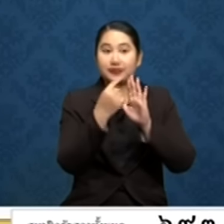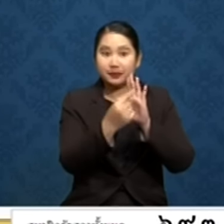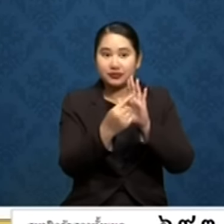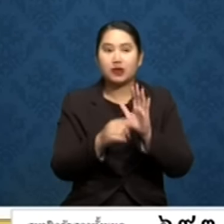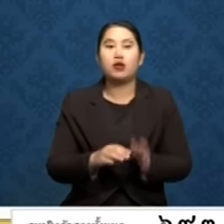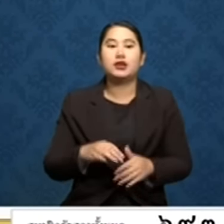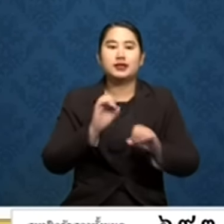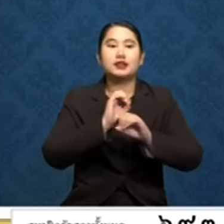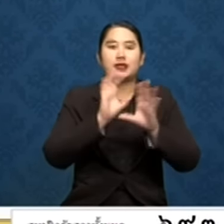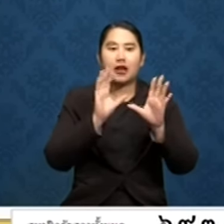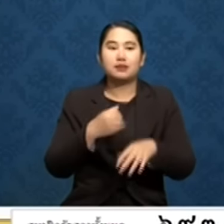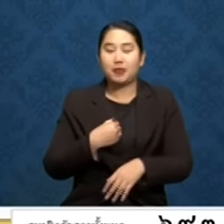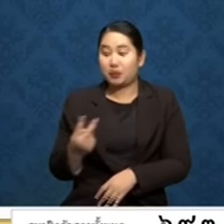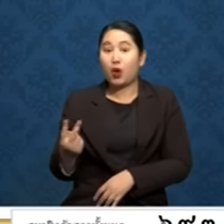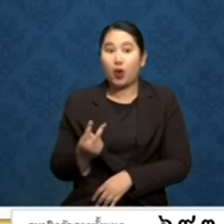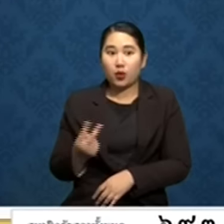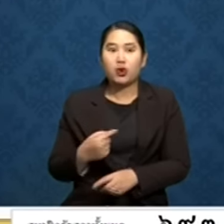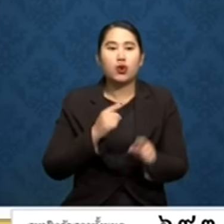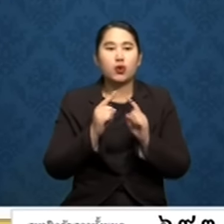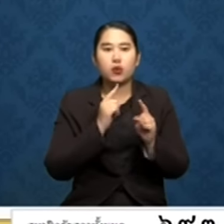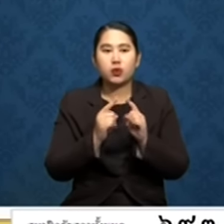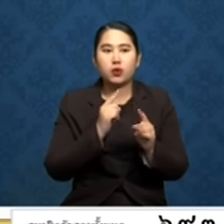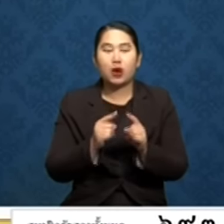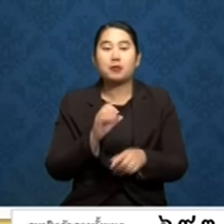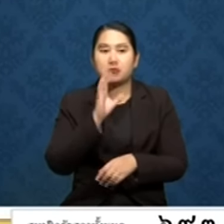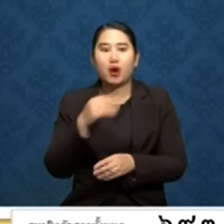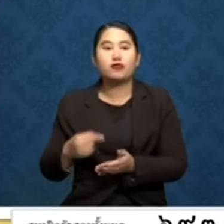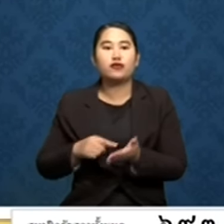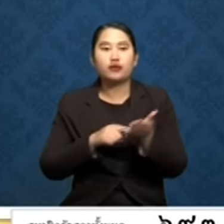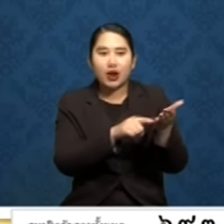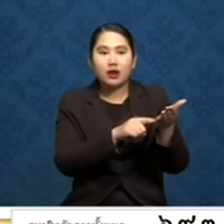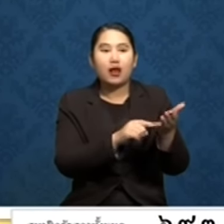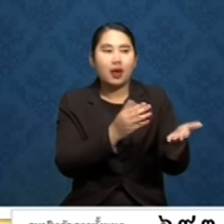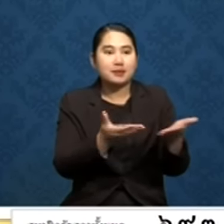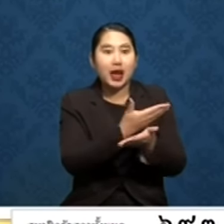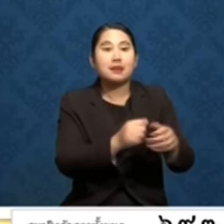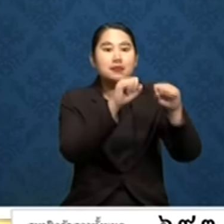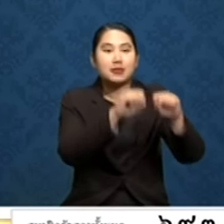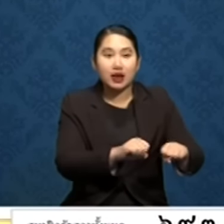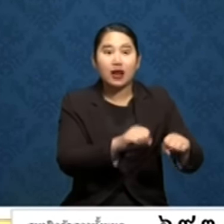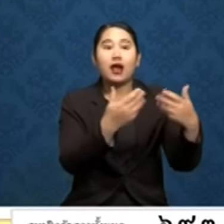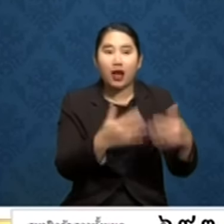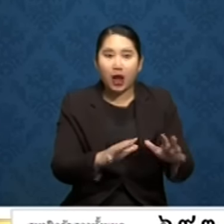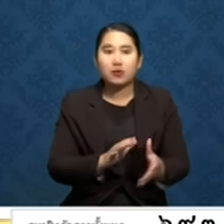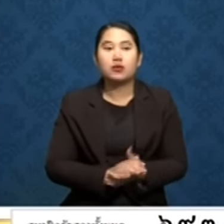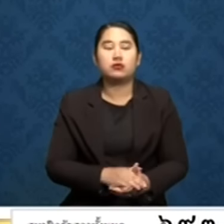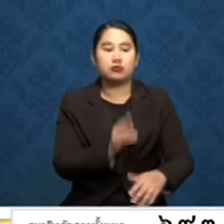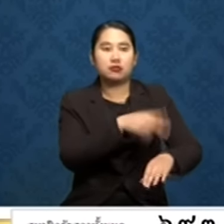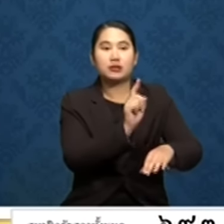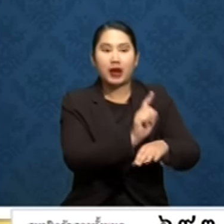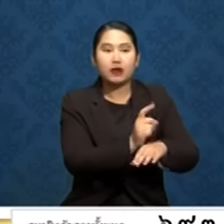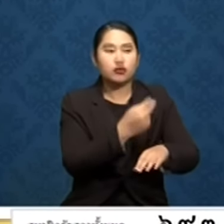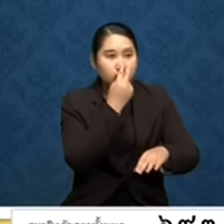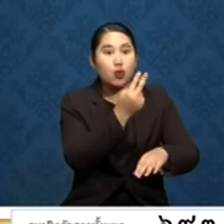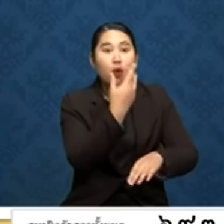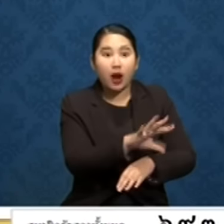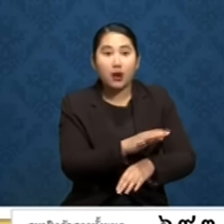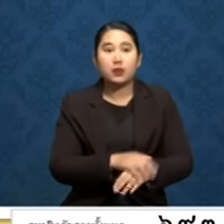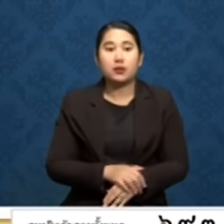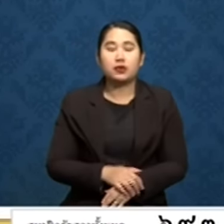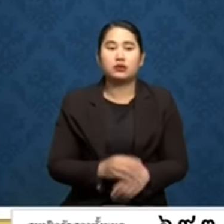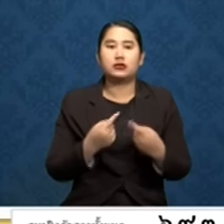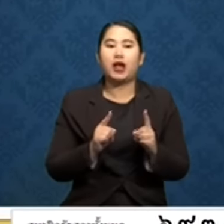ยืนยันกับท่านธีรชัยก่อนนะครับว่าได้มีการส่งให้ฝ่ายโสดได้พิจารณาแล้วก็ทางท่านประธานเองก็คงได้ดูแล้วนะครับ